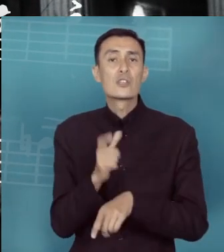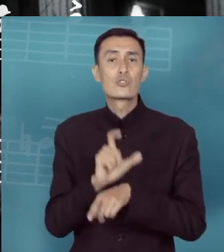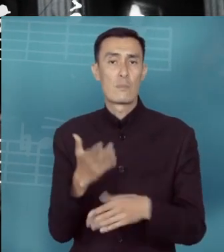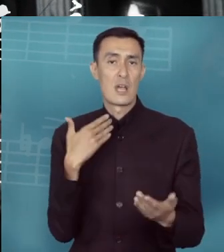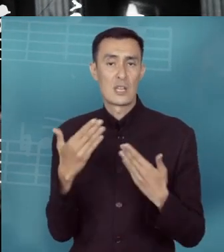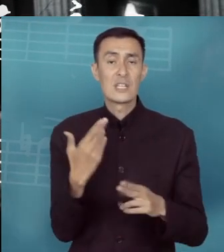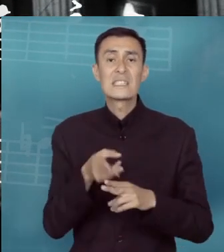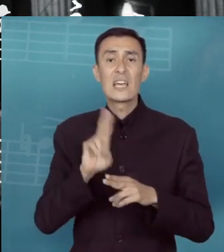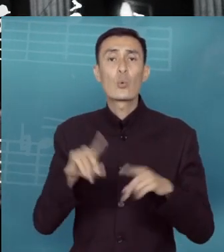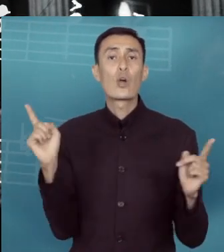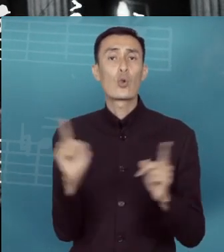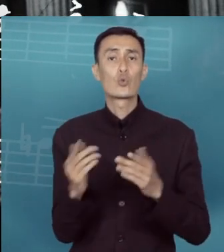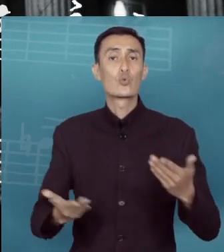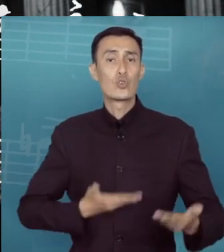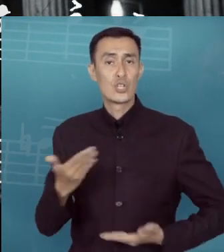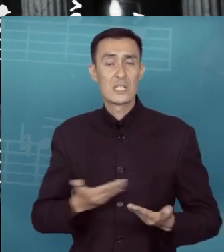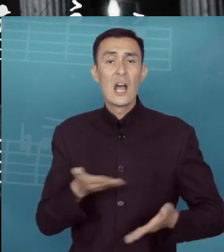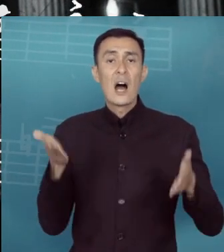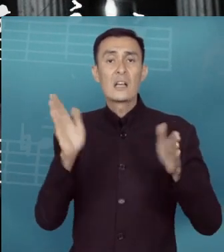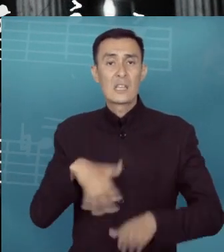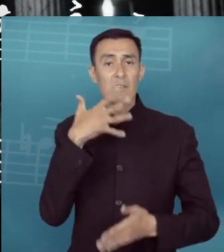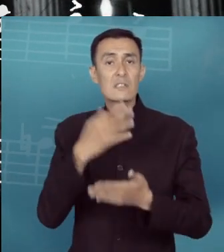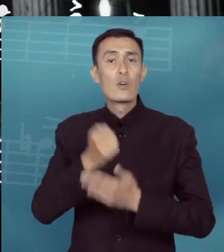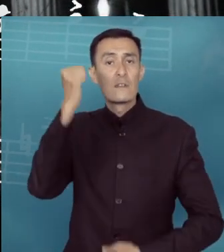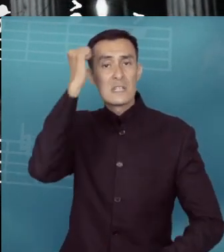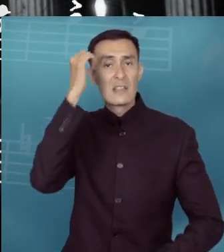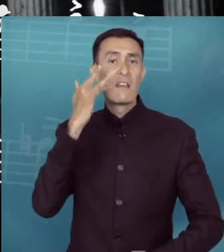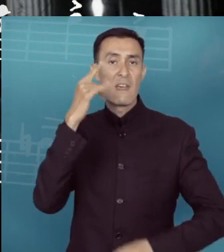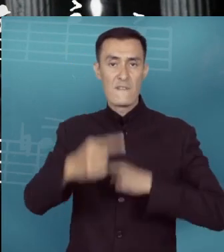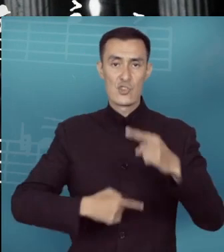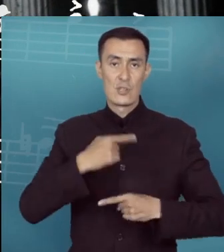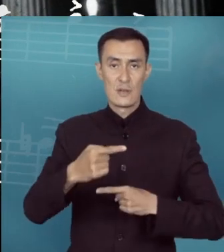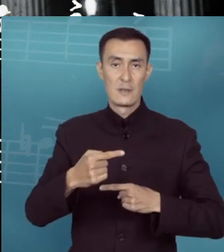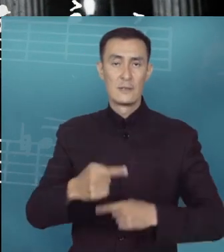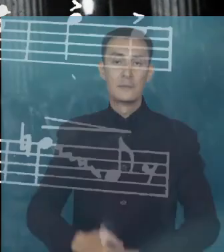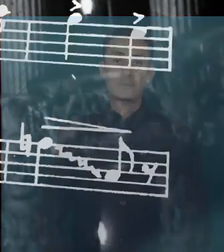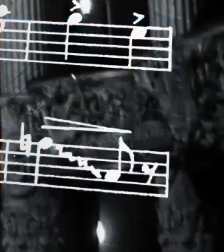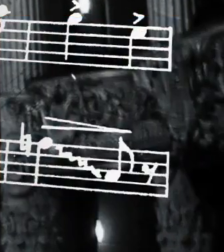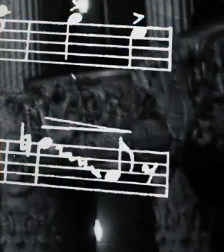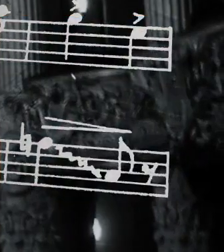особое отношение. И за эту короткую жизнь оставил свой след навечно.